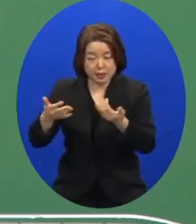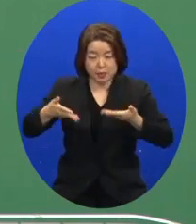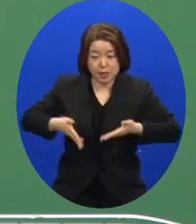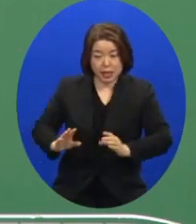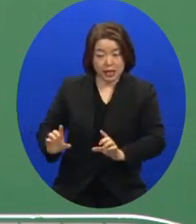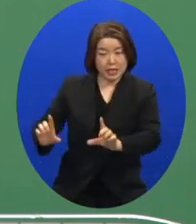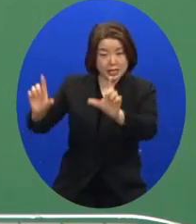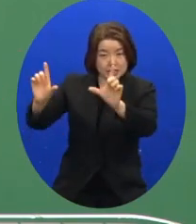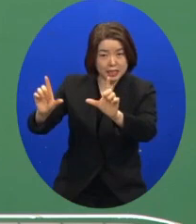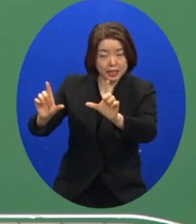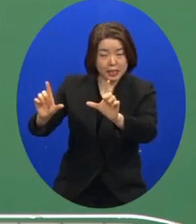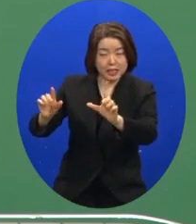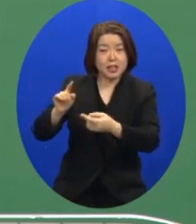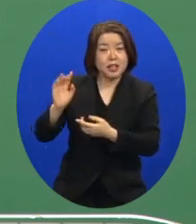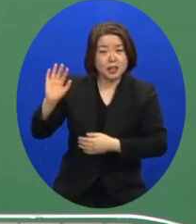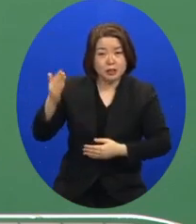되면